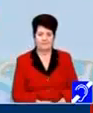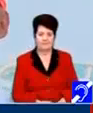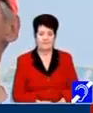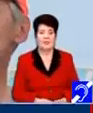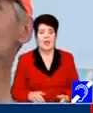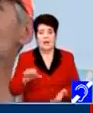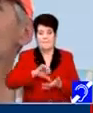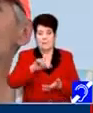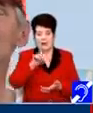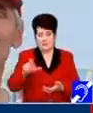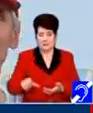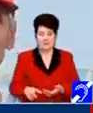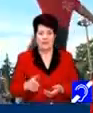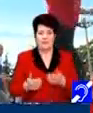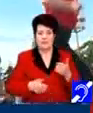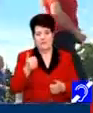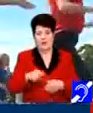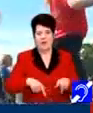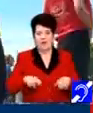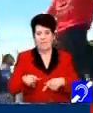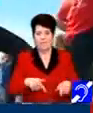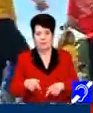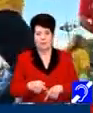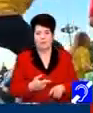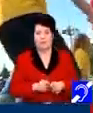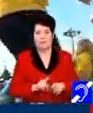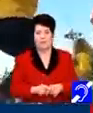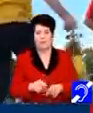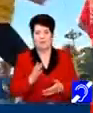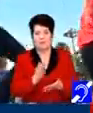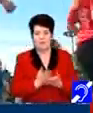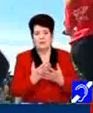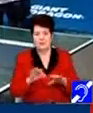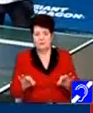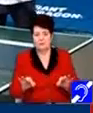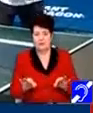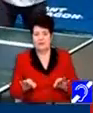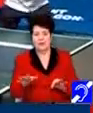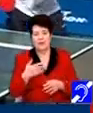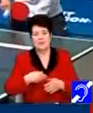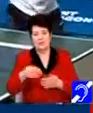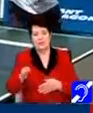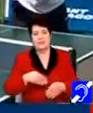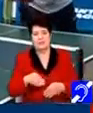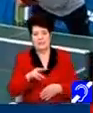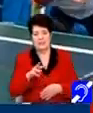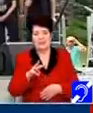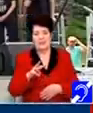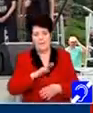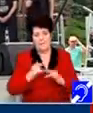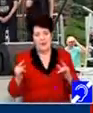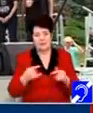весело. Participanții se vor întrece la fotbal, tenis, tir cu arcul, box, lupte, badminton sau tenis de masă. Programul va include și